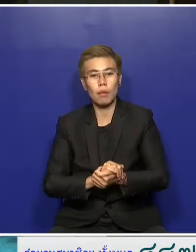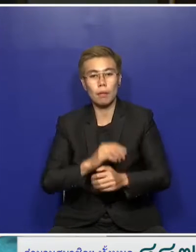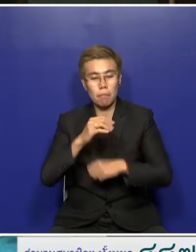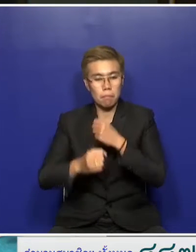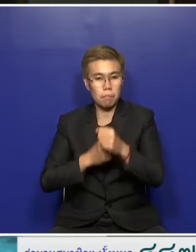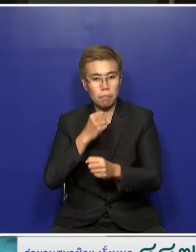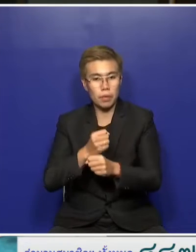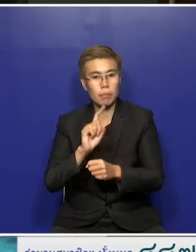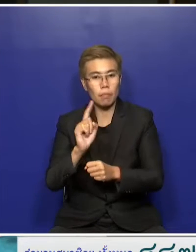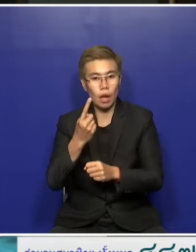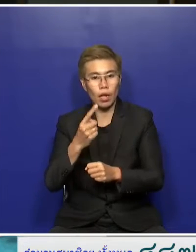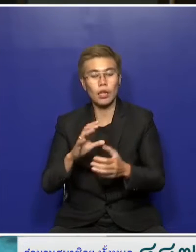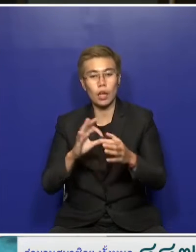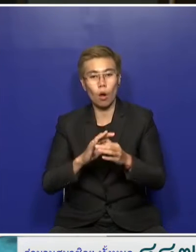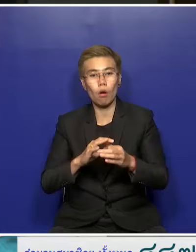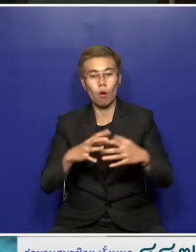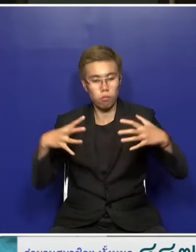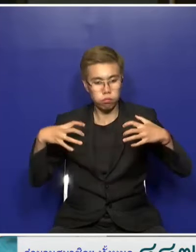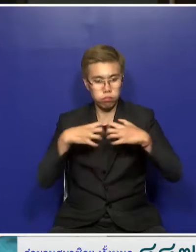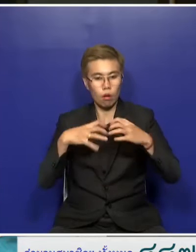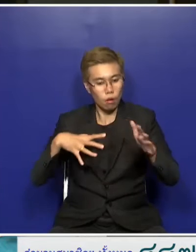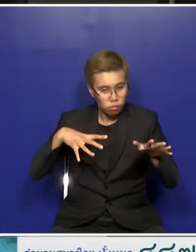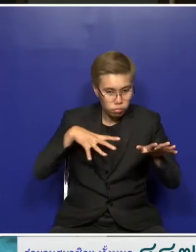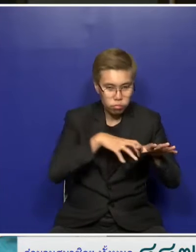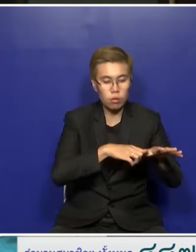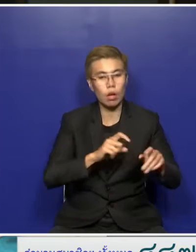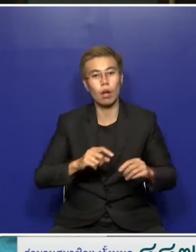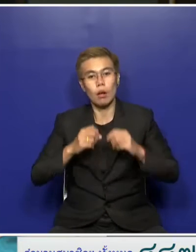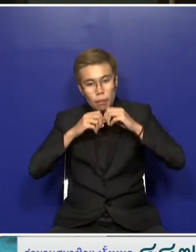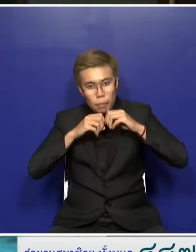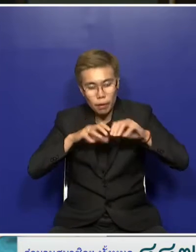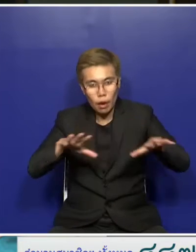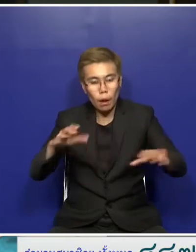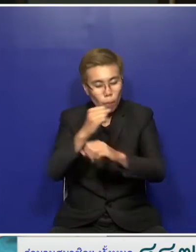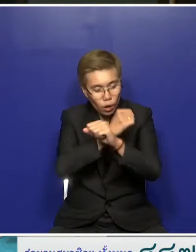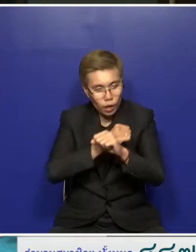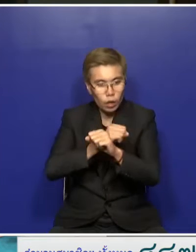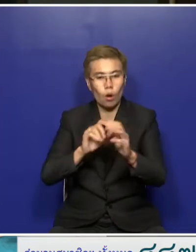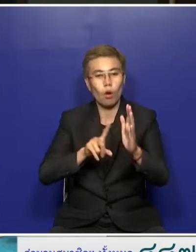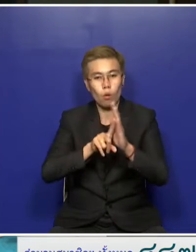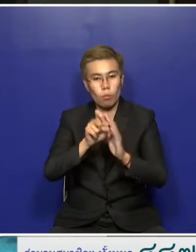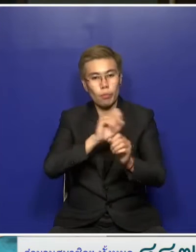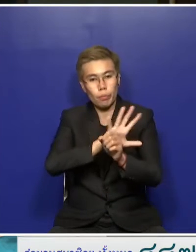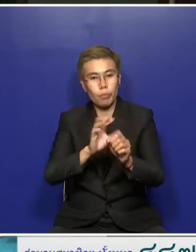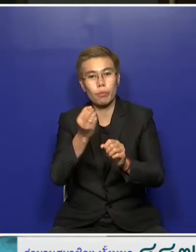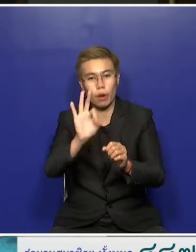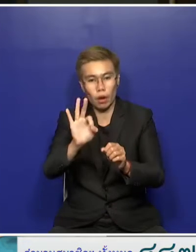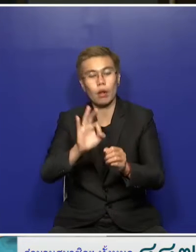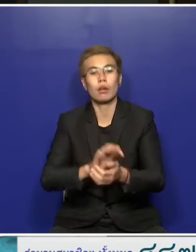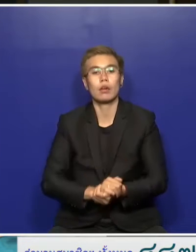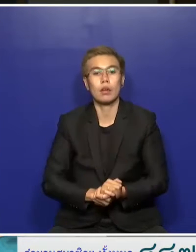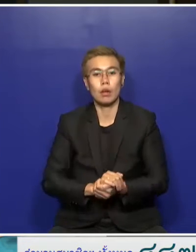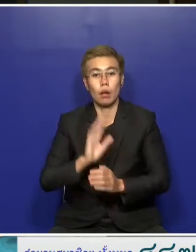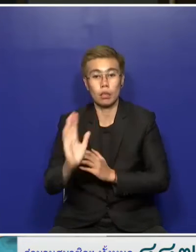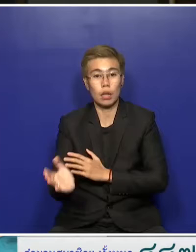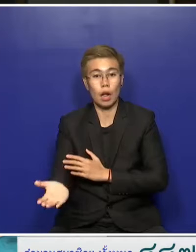คามปลอดภัทั้อุบัติเหตุทางทนนและปลองการก Sieควิด-19 ซงใคราวเดียว เมื่อ